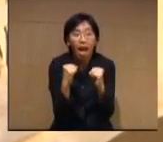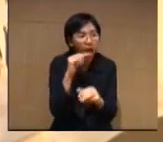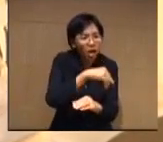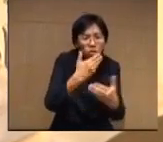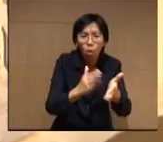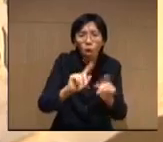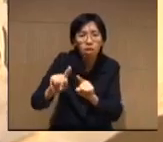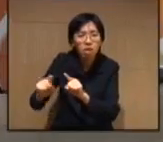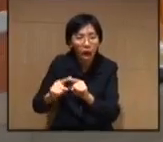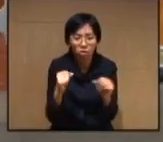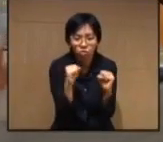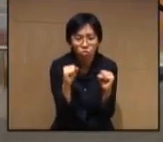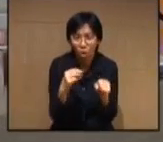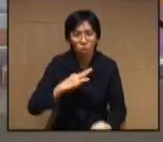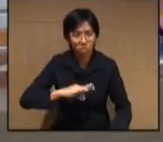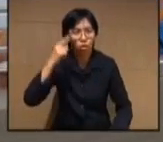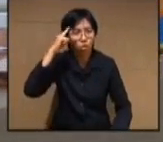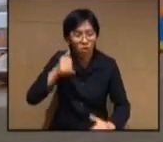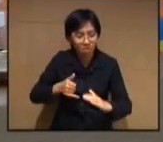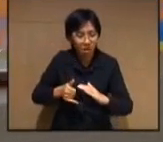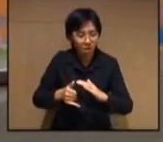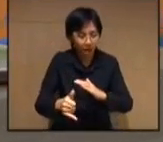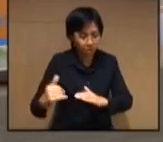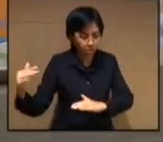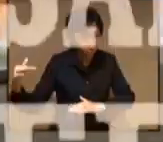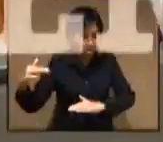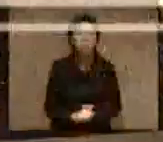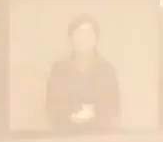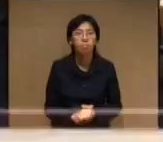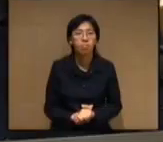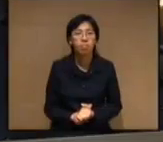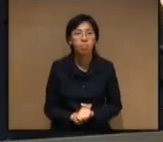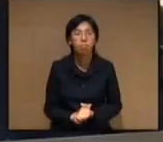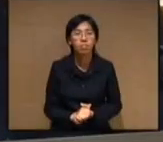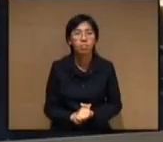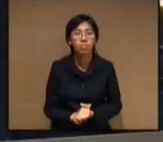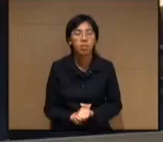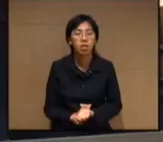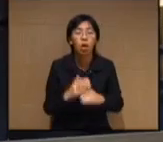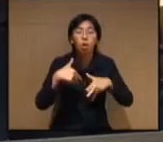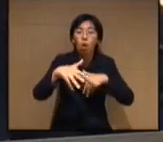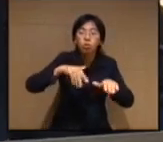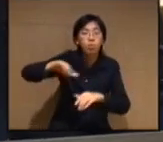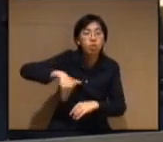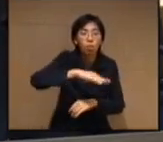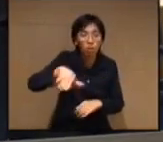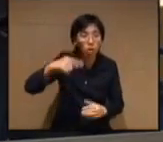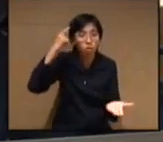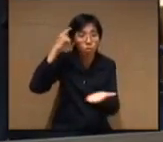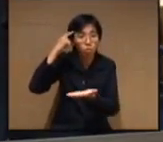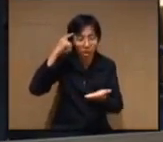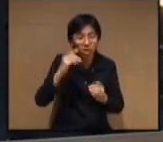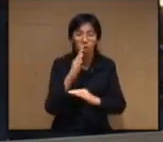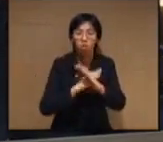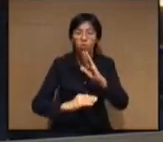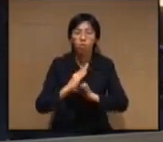ๆ ถึงวาเป็ Warning ด้อากาศสัผสด้วยกายสัผัสแรกเริมก่ ทุๆ คนตองเข้ใจว่คนพการ